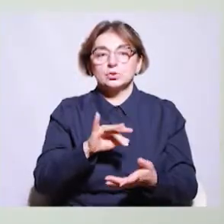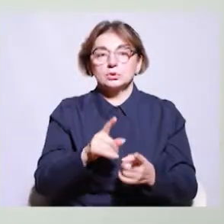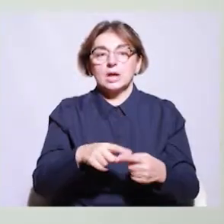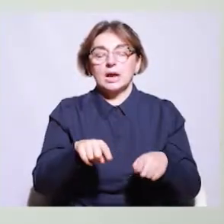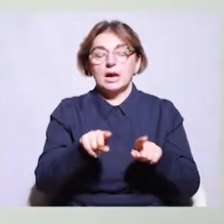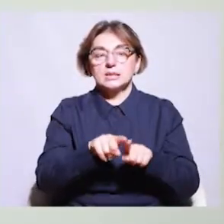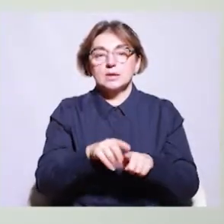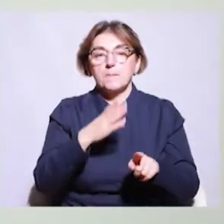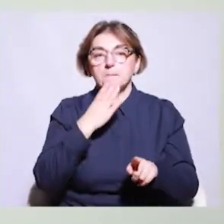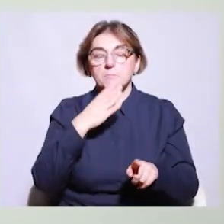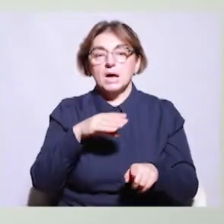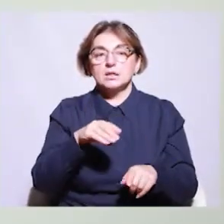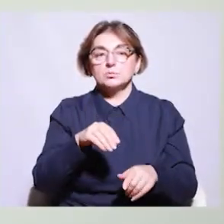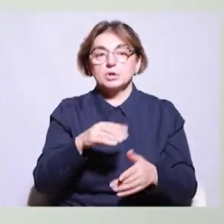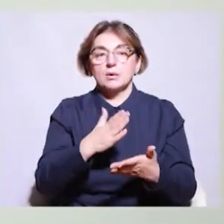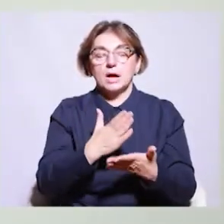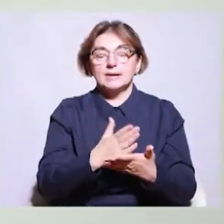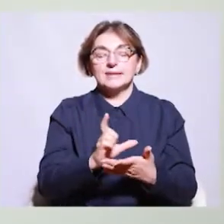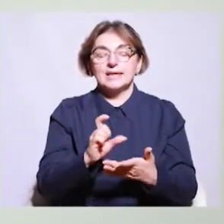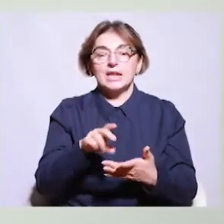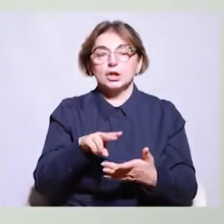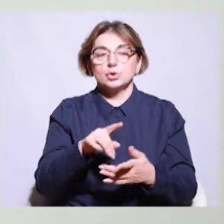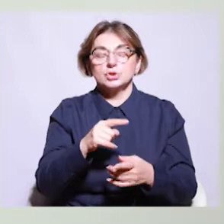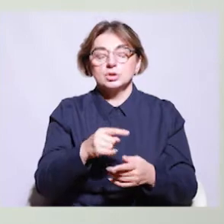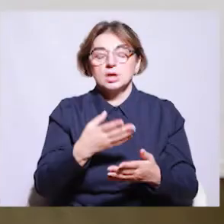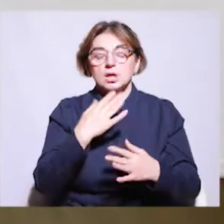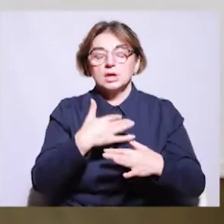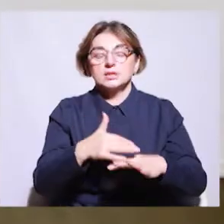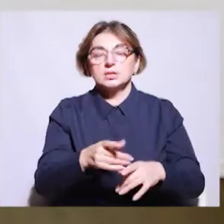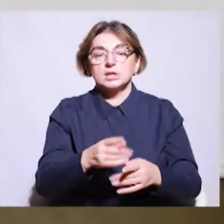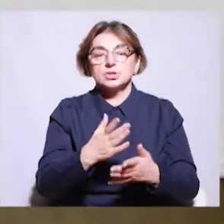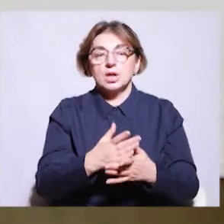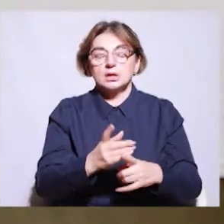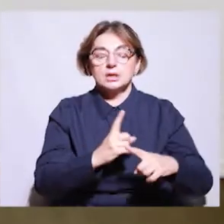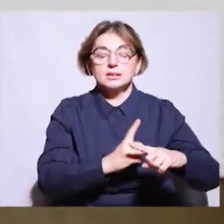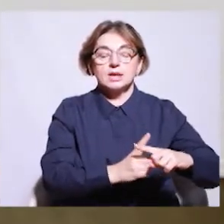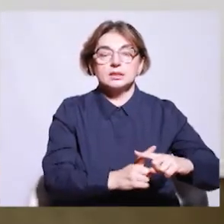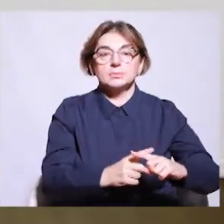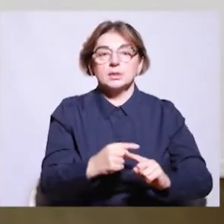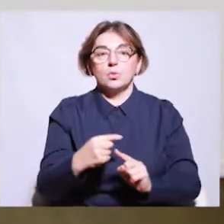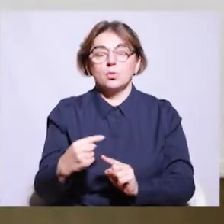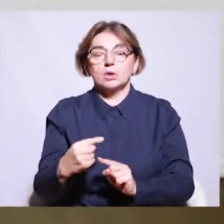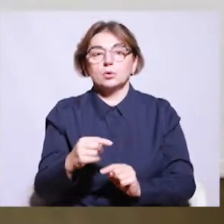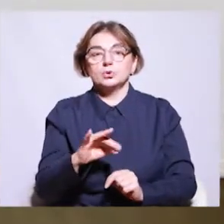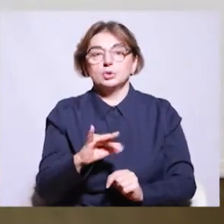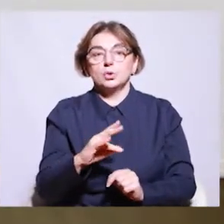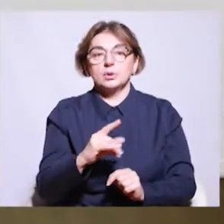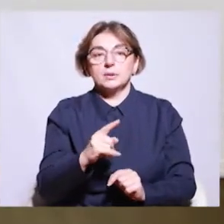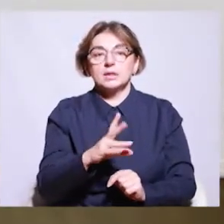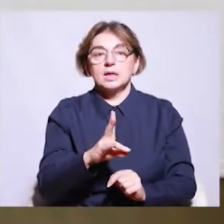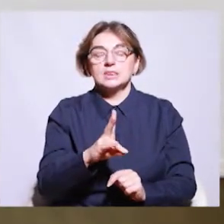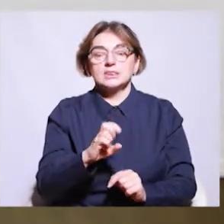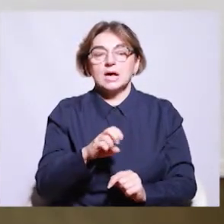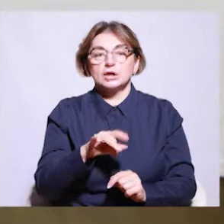ტუტე და მარილმჟავაც არიან ელექტროლიტები, ისინი ხსნარში დისოცირდებიან დადებით და უარყოფით იონებად. ამ შემთხვევაში ნატრიუმის